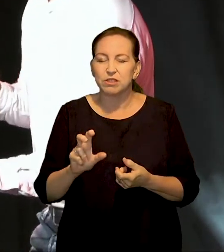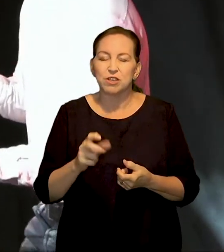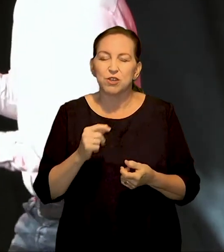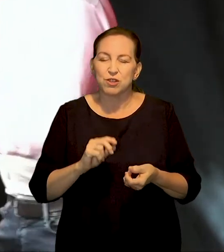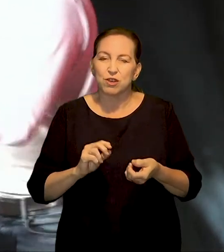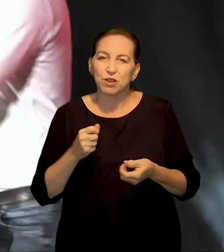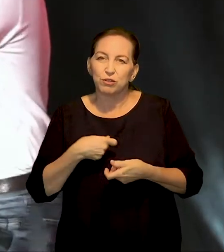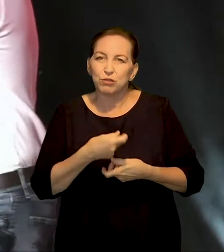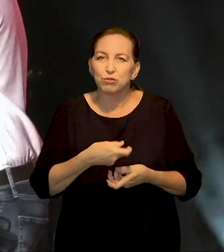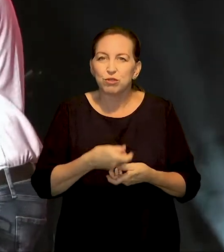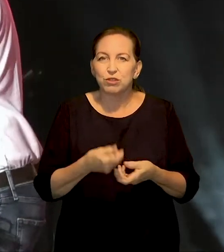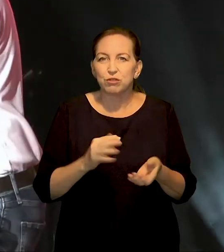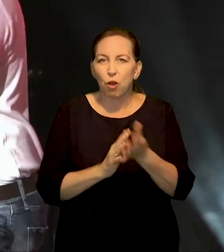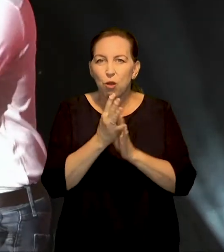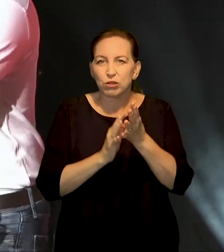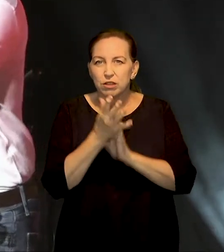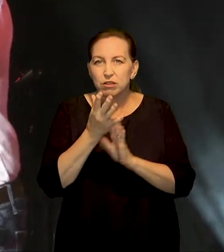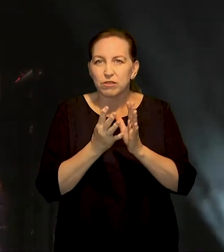A graficy się śmieją.